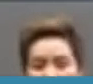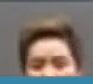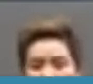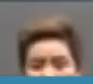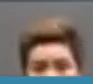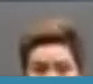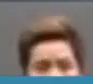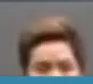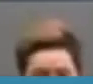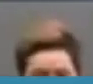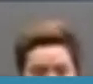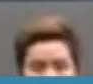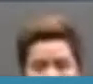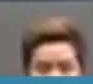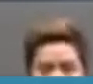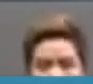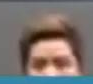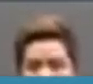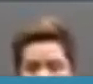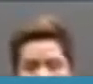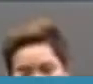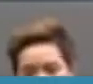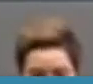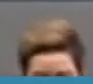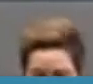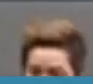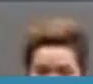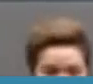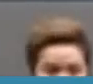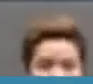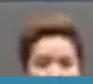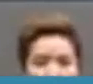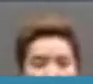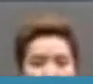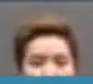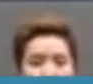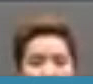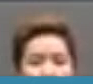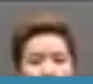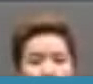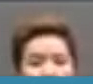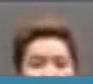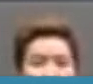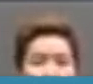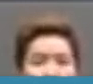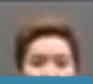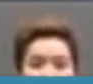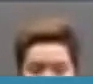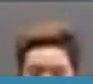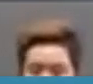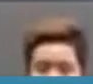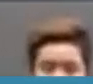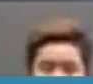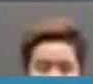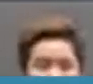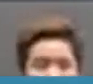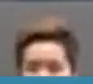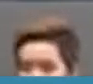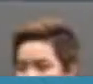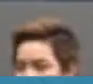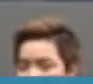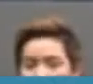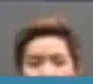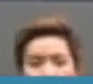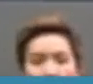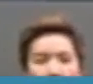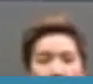ดเปลี่ยนถ่ายสินค้าสะพานที่ยังอาจจะต้องมีการยกระดับขึ้นมาทำให้รับน้ำหนักได้มากขึ้น ด้านนายธนพลกองทรัพย์ไ